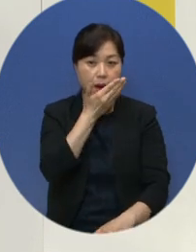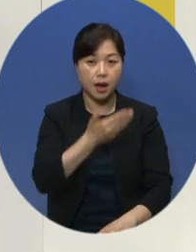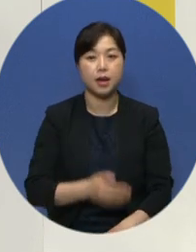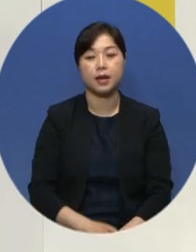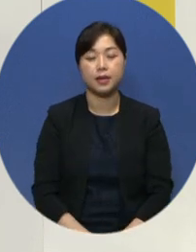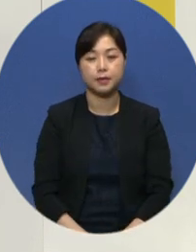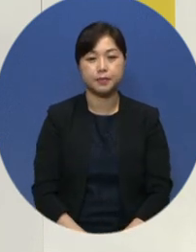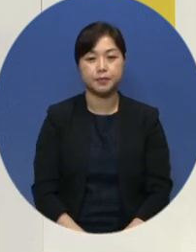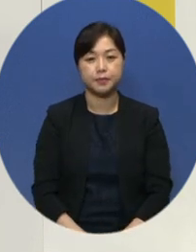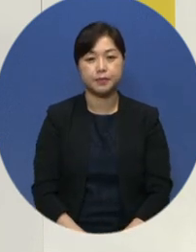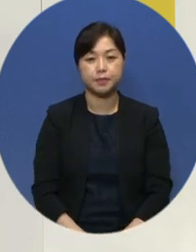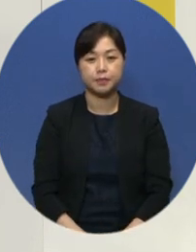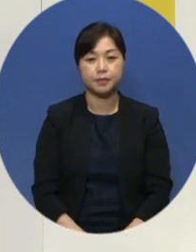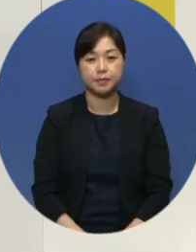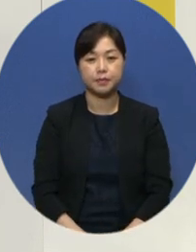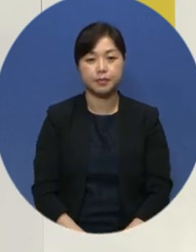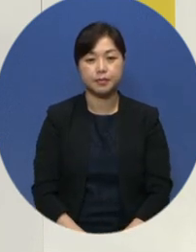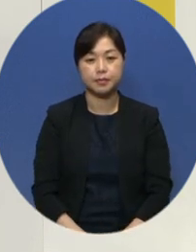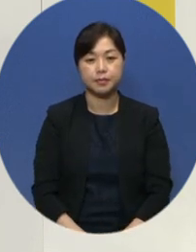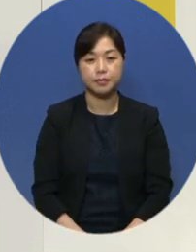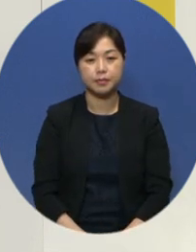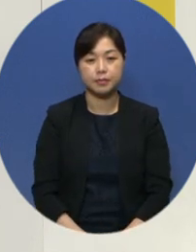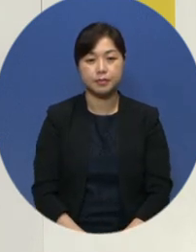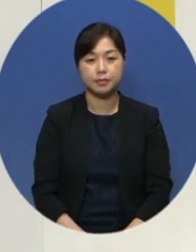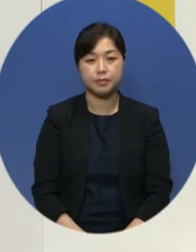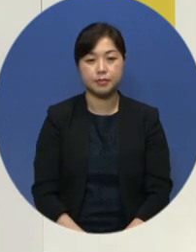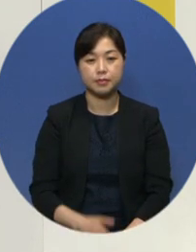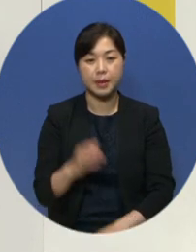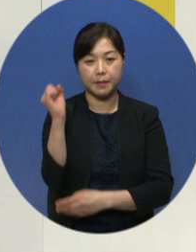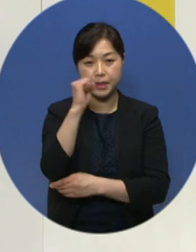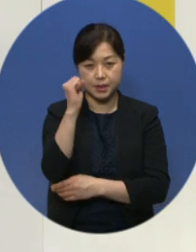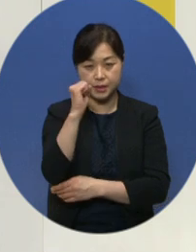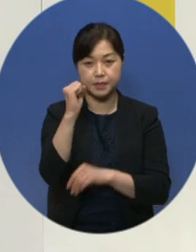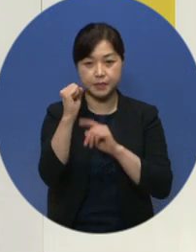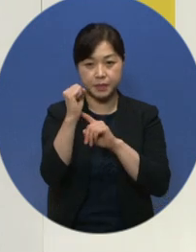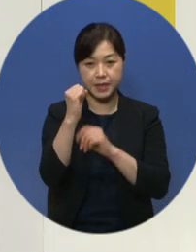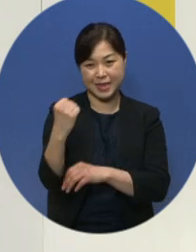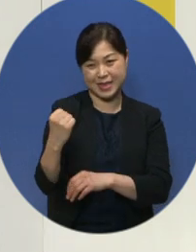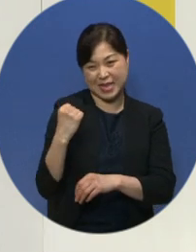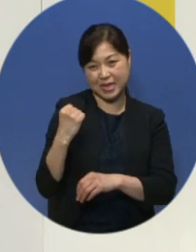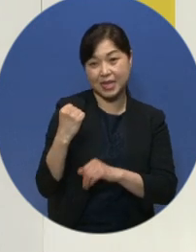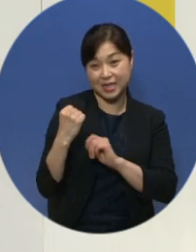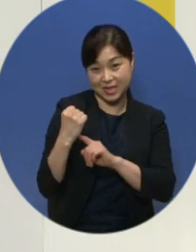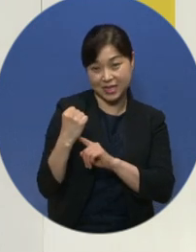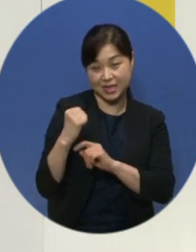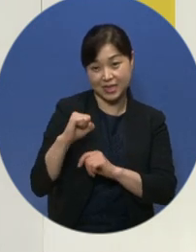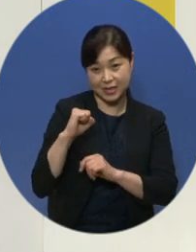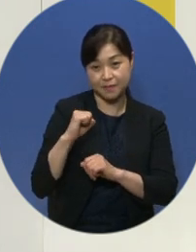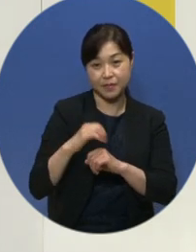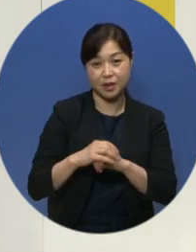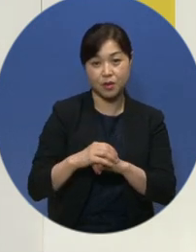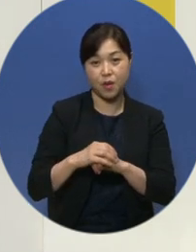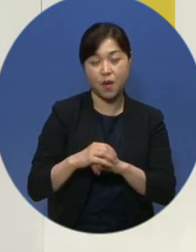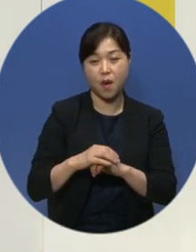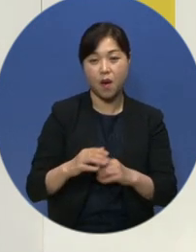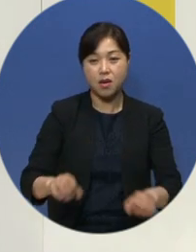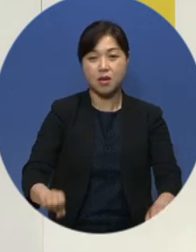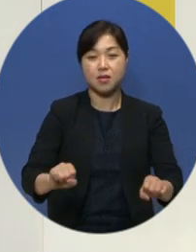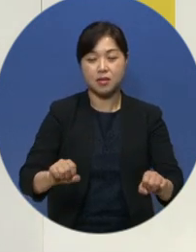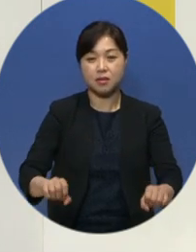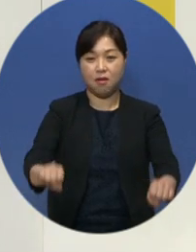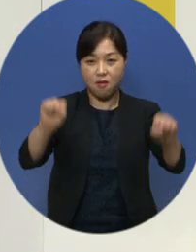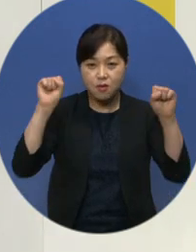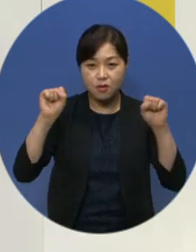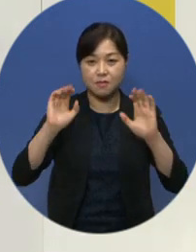그래서 이제 저희 적 아 이제 그 사실 8 실험은 땡기는 힘이고 역도 늘 믿는 이미 거든요 있는